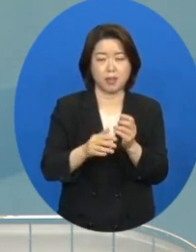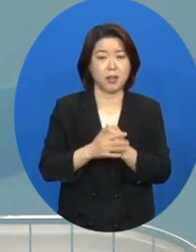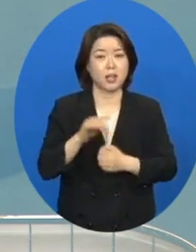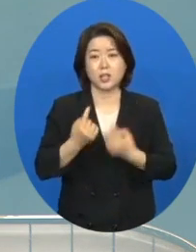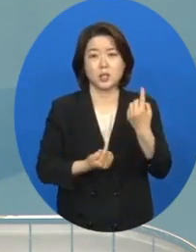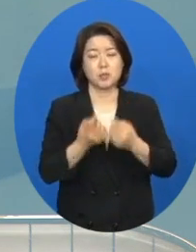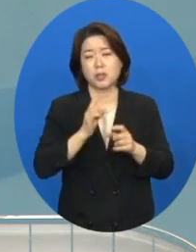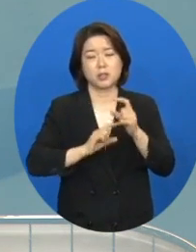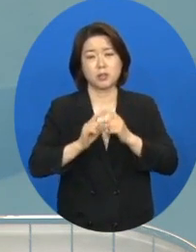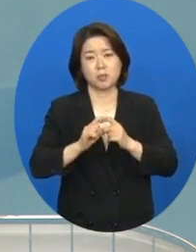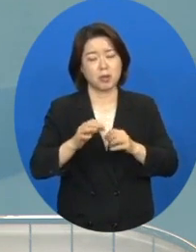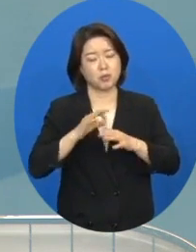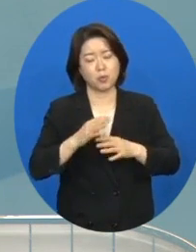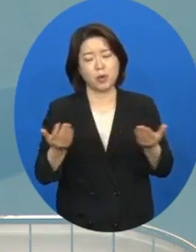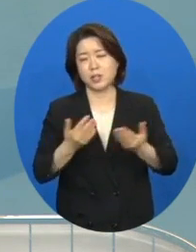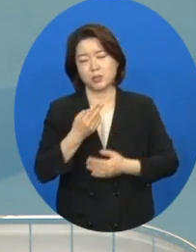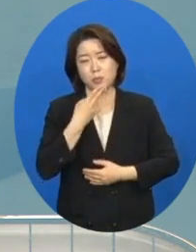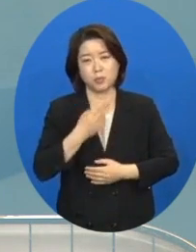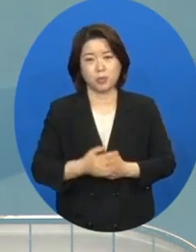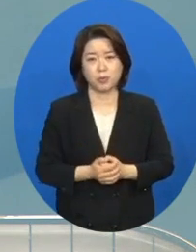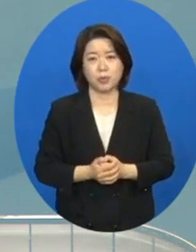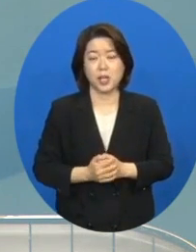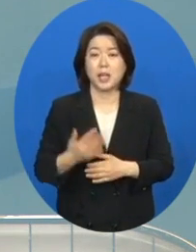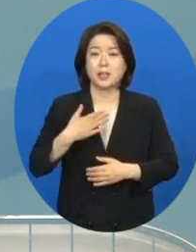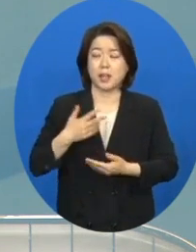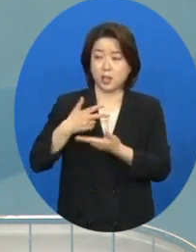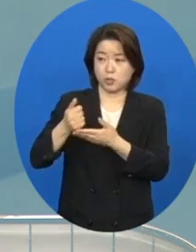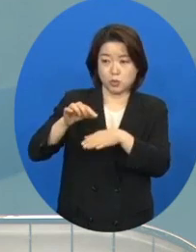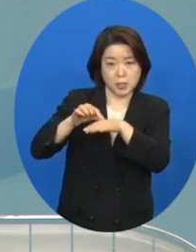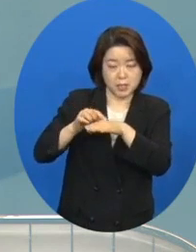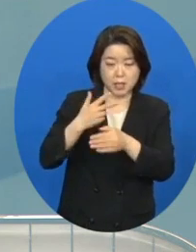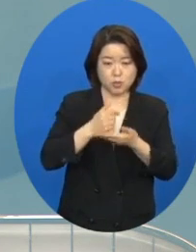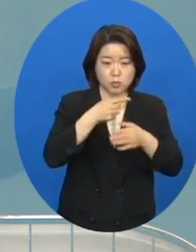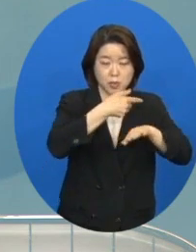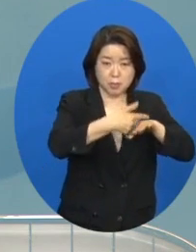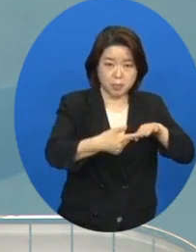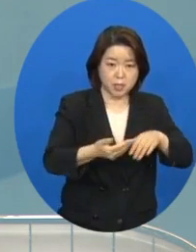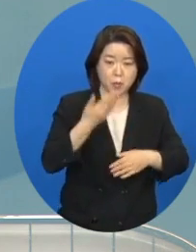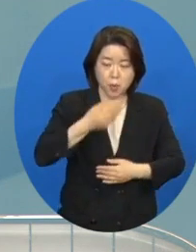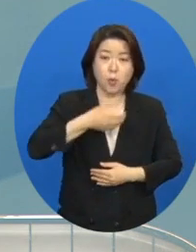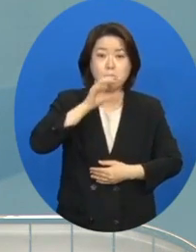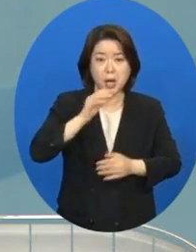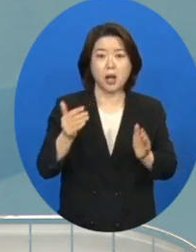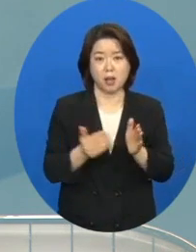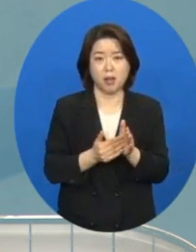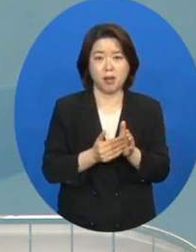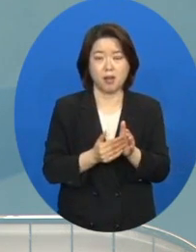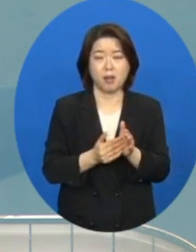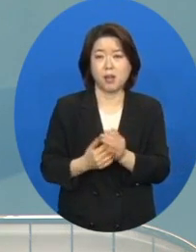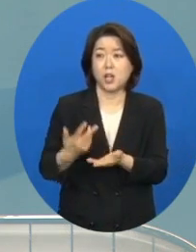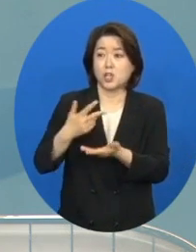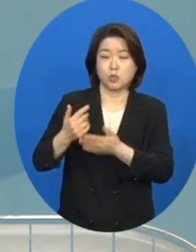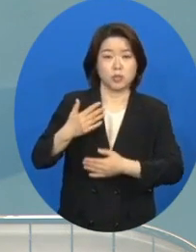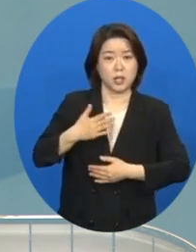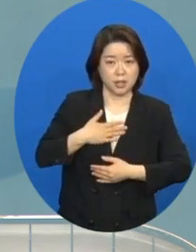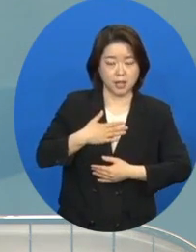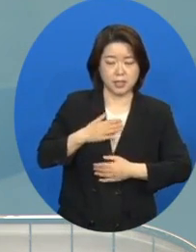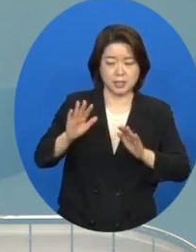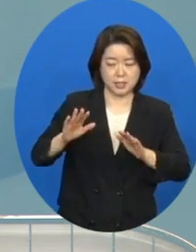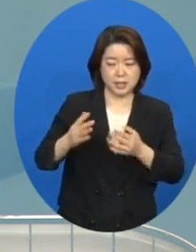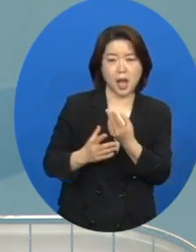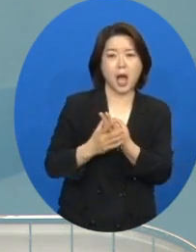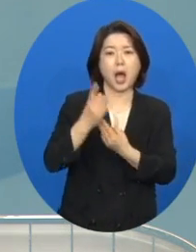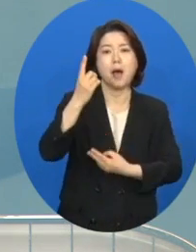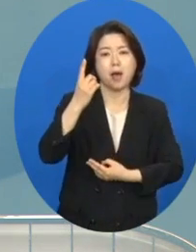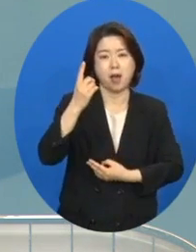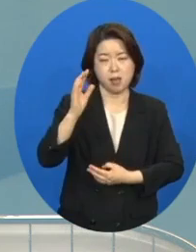이보다 놀라운 일이 어디 있습니까? 내가 주님의 살과 주님의 피를 먹었어요. 주님과 나는 이제 한 몸이